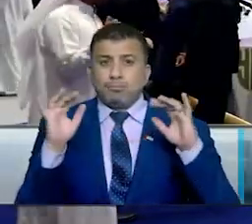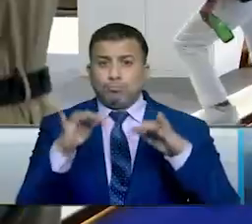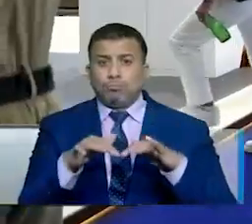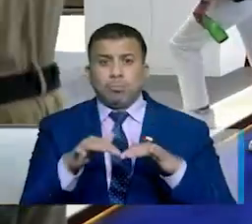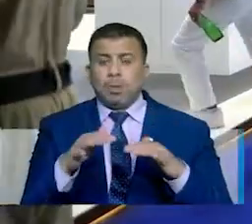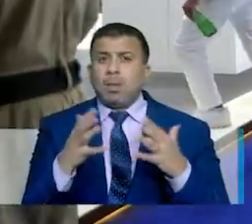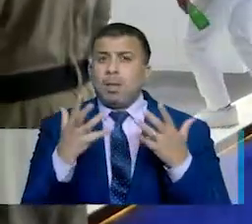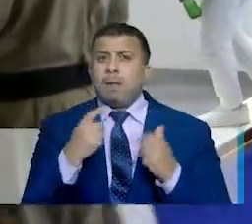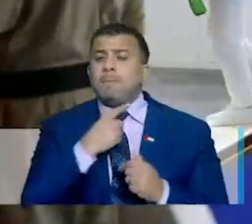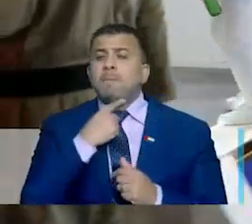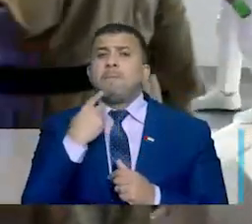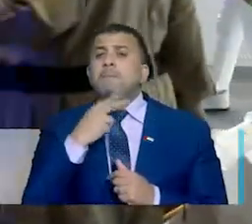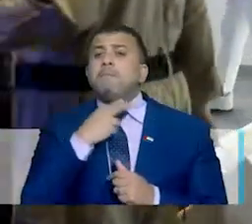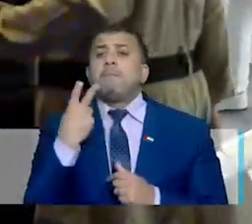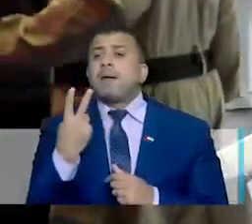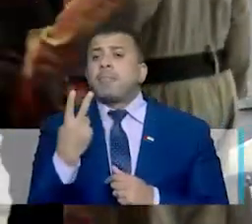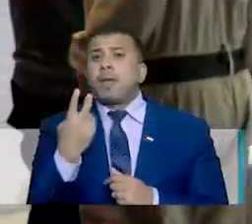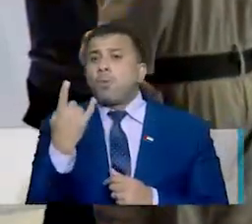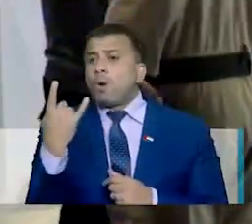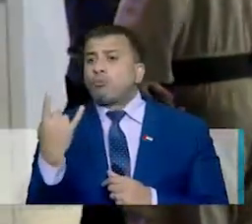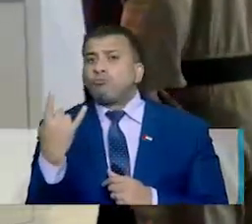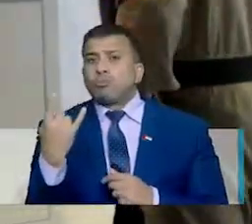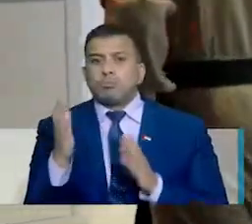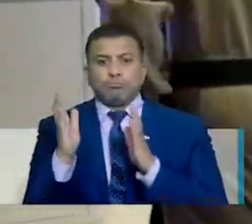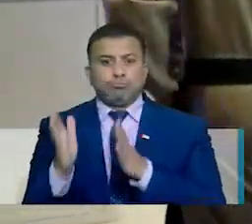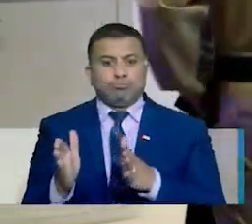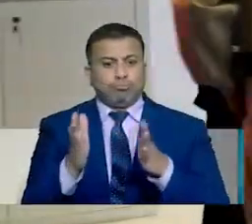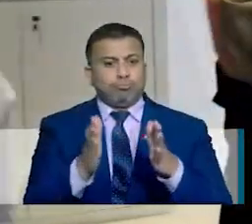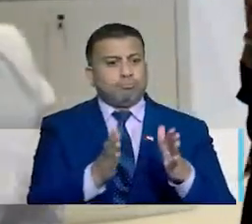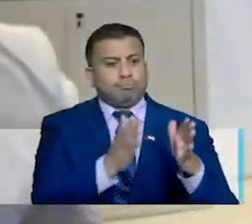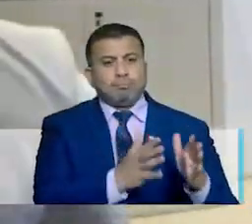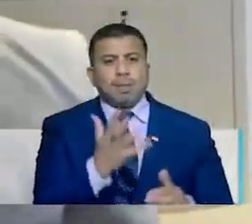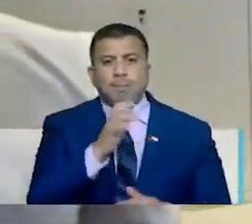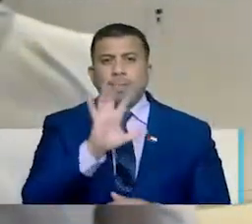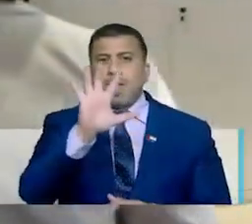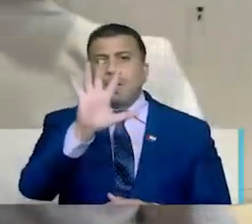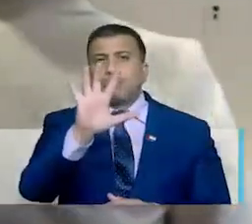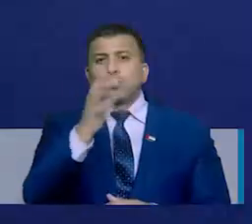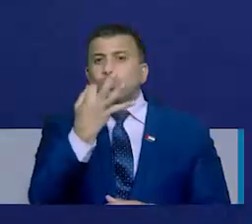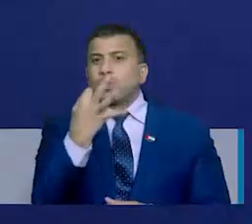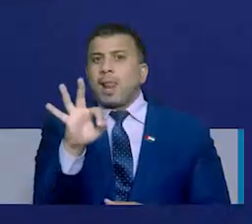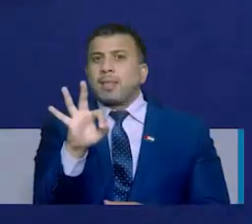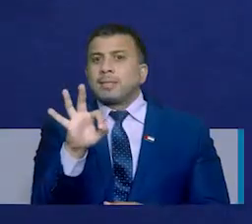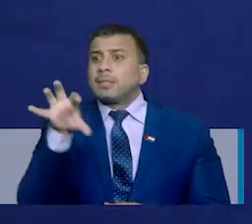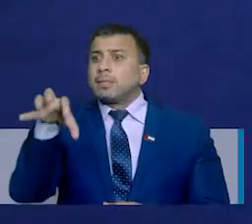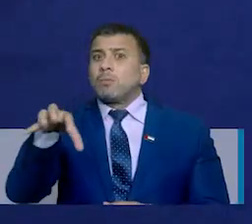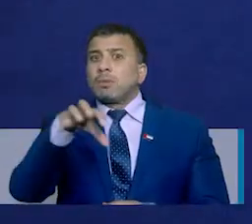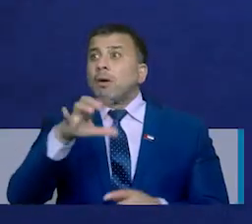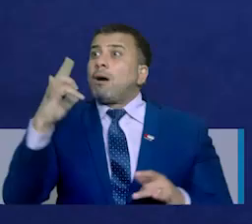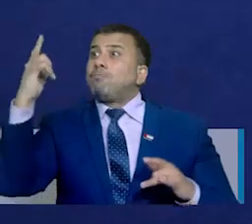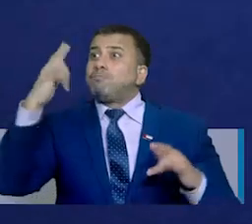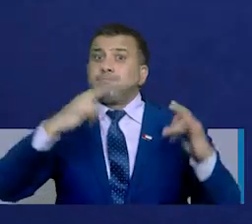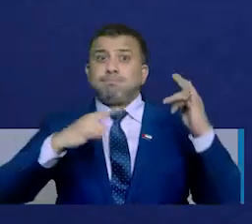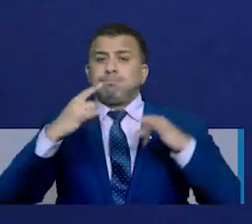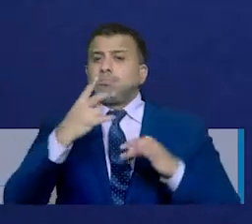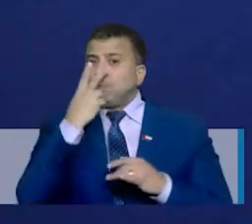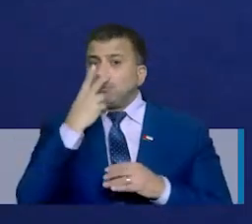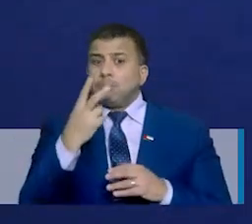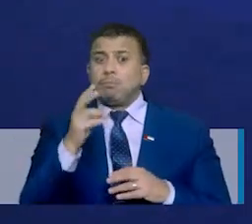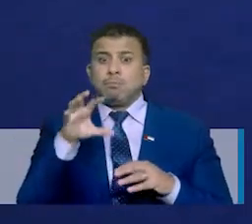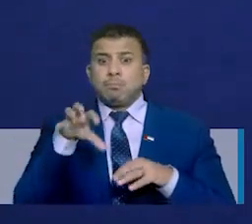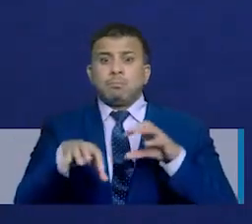بمشاركة 210 عارضين من 35 دولة جاءوا لعرض منتجاتهم